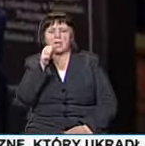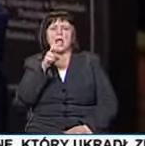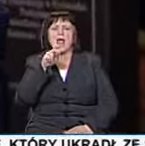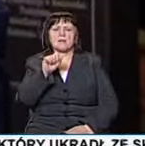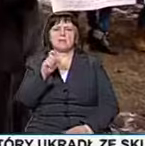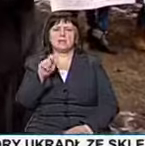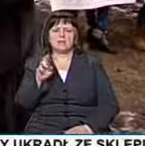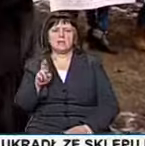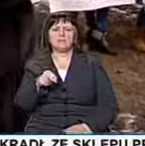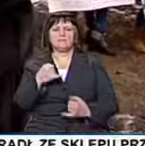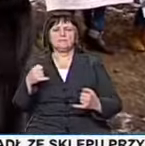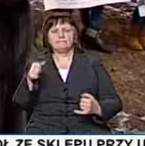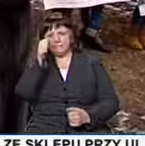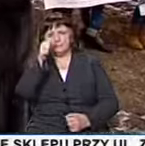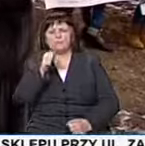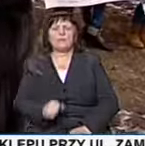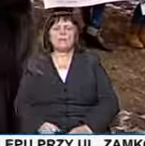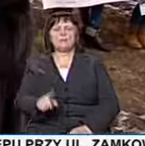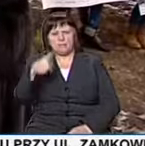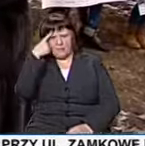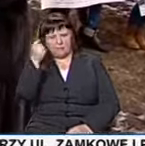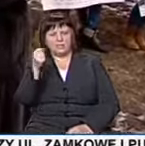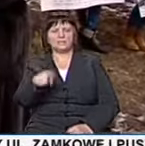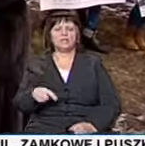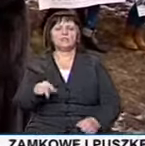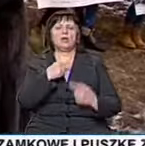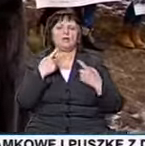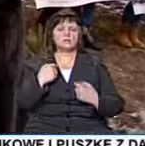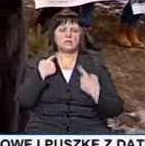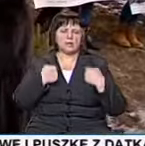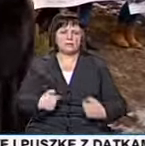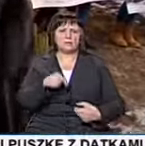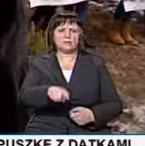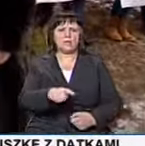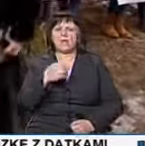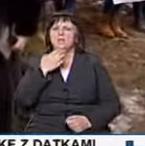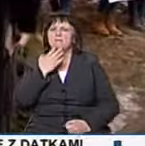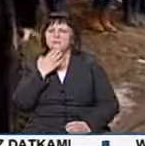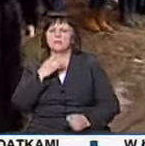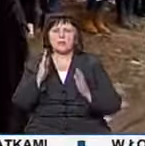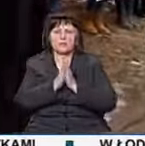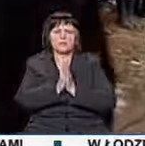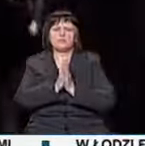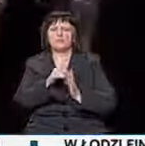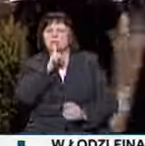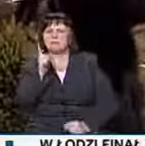Bodenheimer. By uczcić pamięć deportowanych rodzin pod pomnikiem Macewą odmówiono modlitwy i zapalono świece.